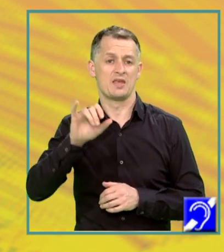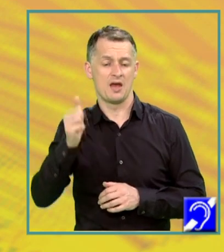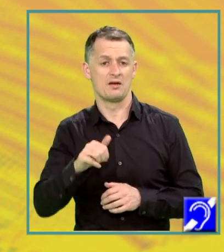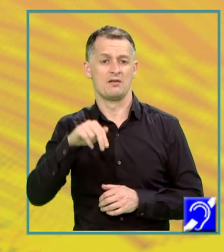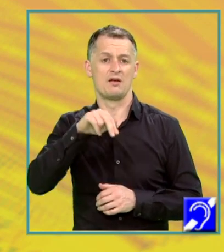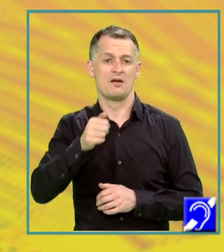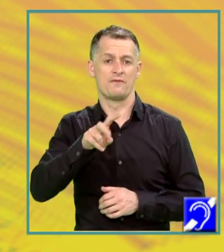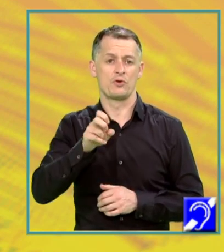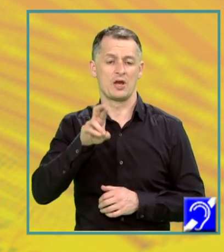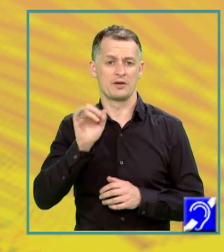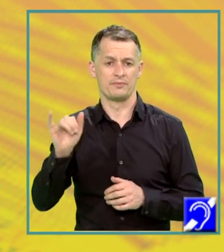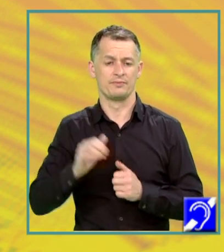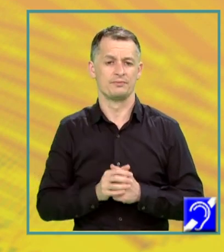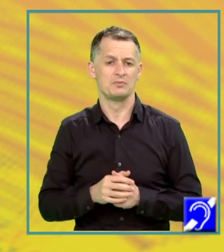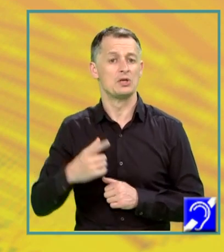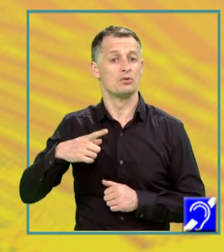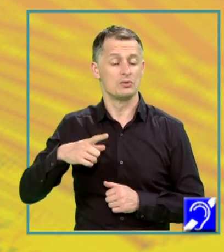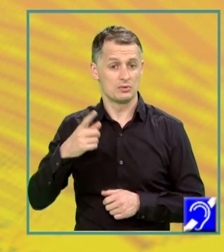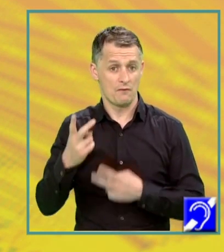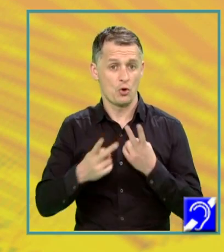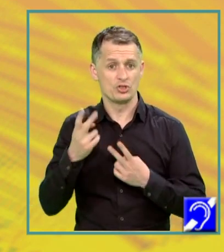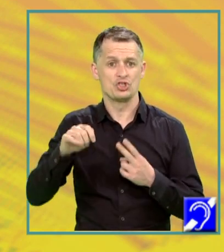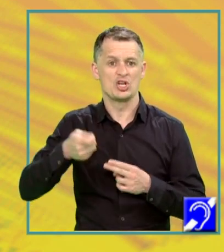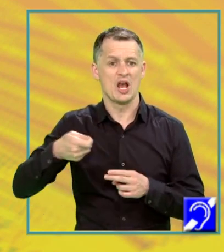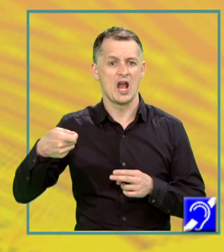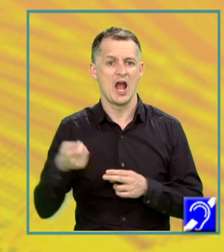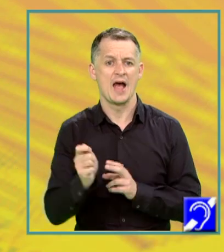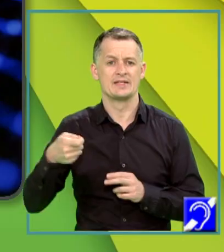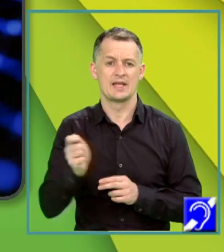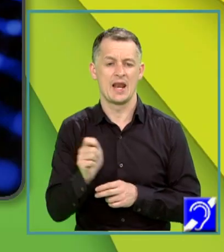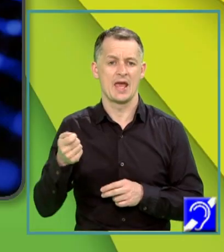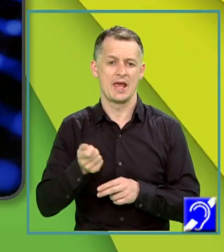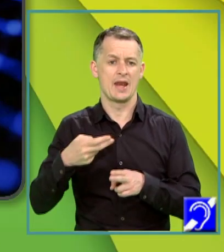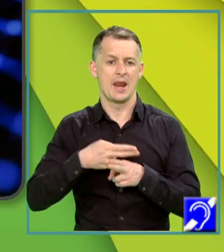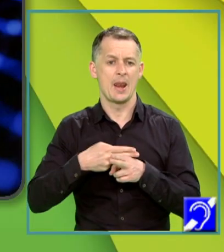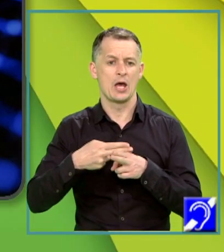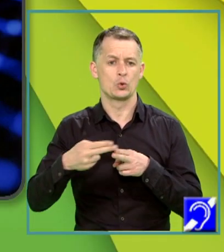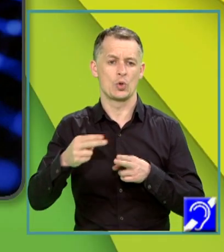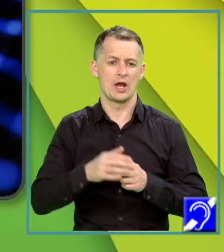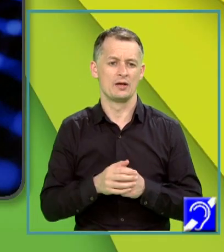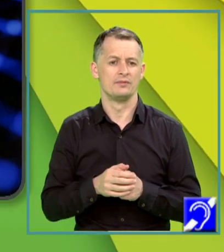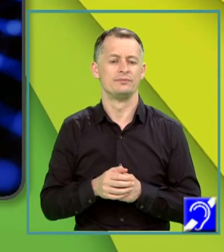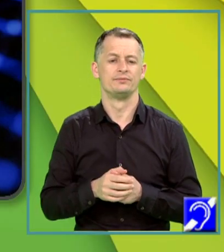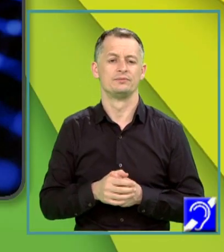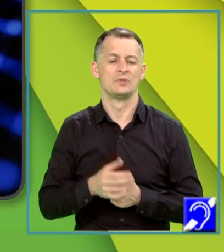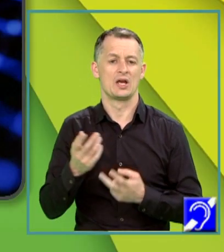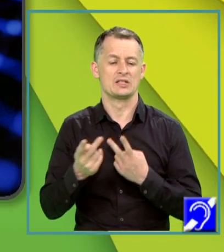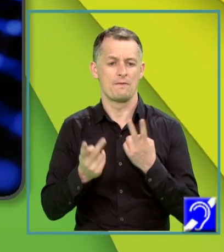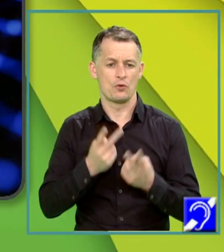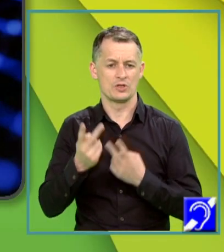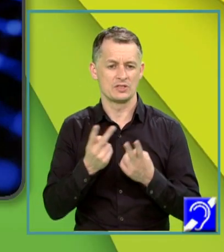și gazele naturale care se exploatează din Transilvania cu precădere și se prelucrează la Mediaș